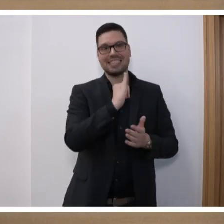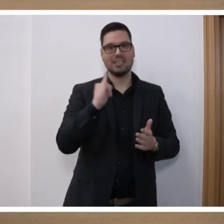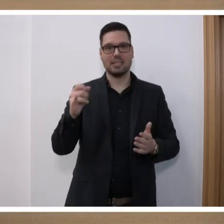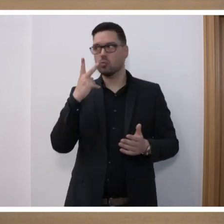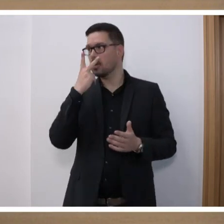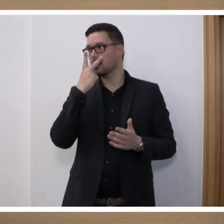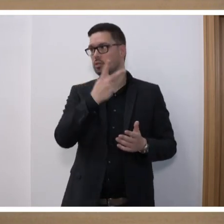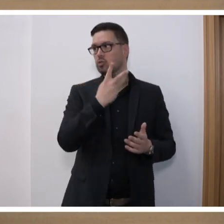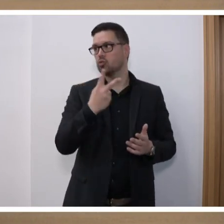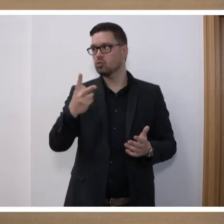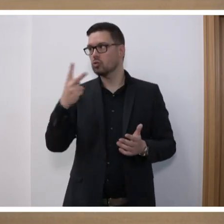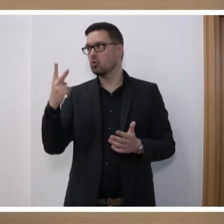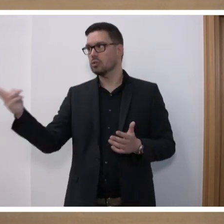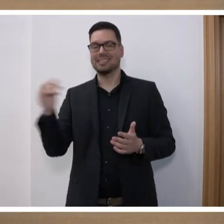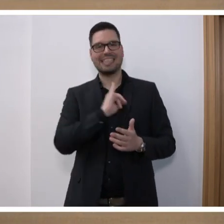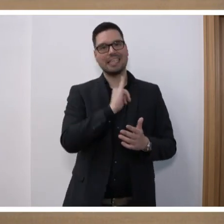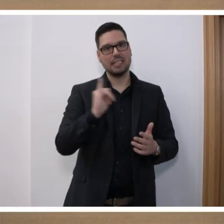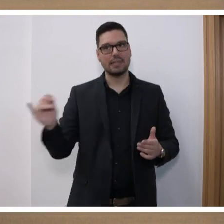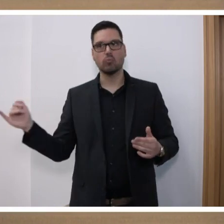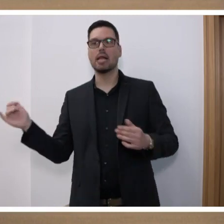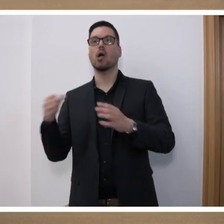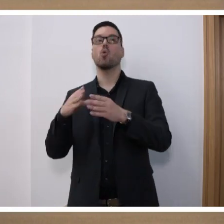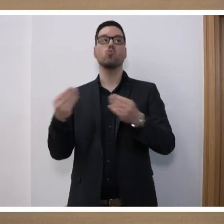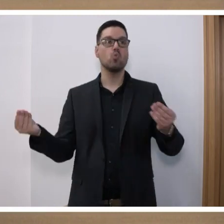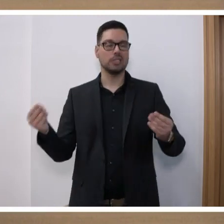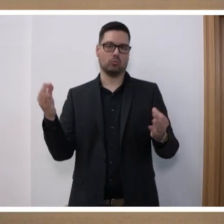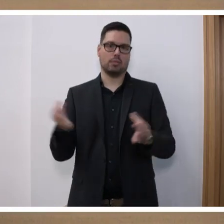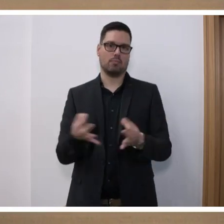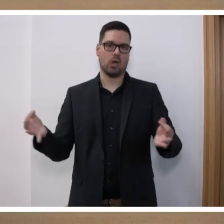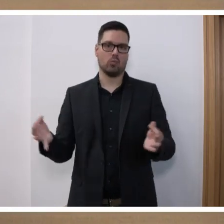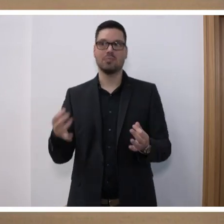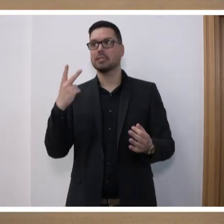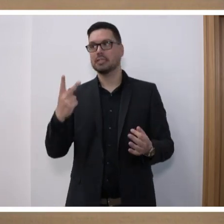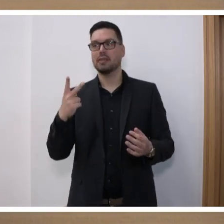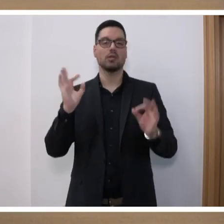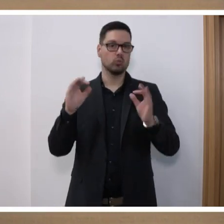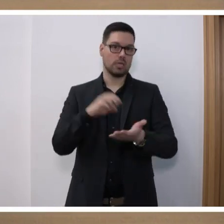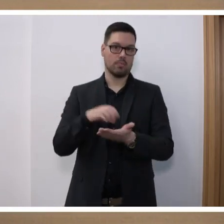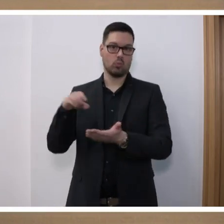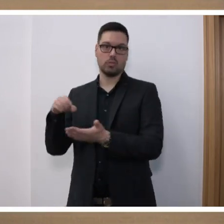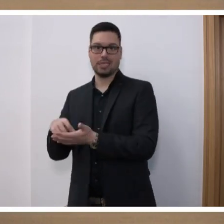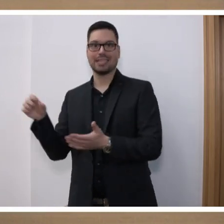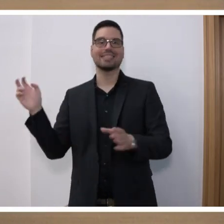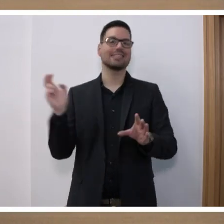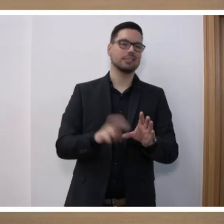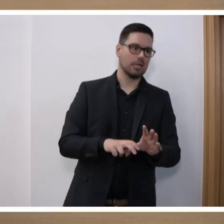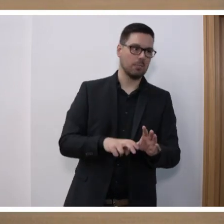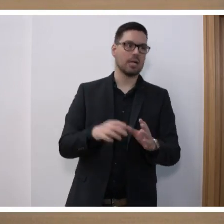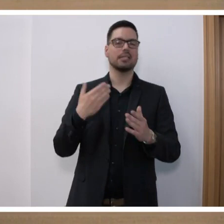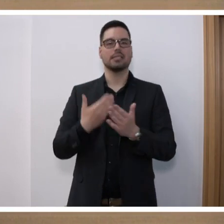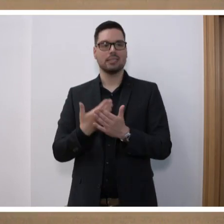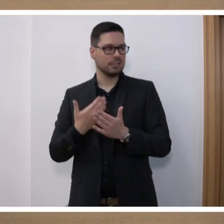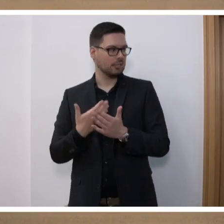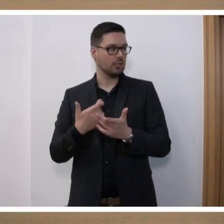schauen müssen. Wir brauchen individuelle Lösungen und wir sind ja schon mit zwei guten Projekten im Saarland dabei, genau dafür